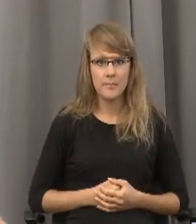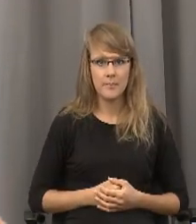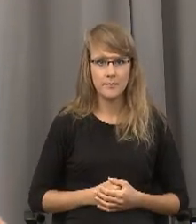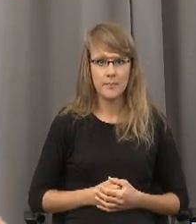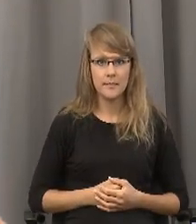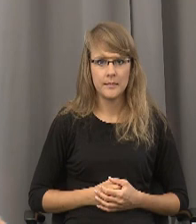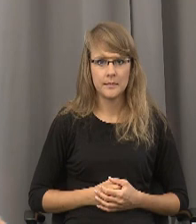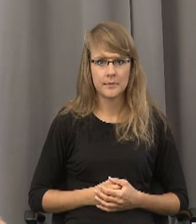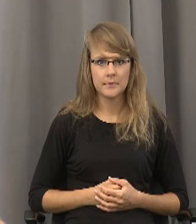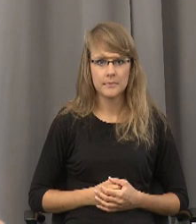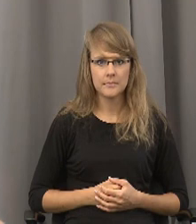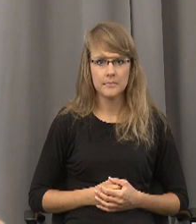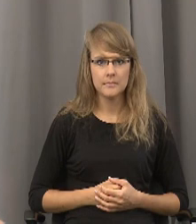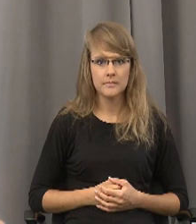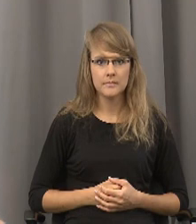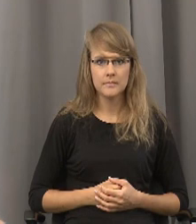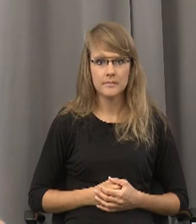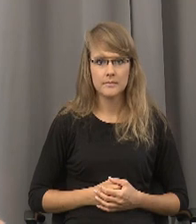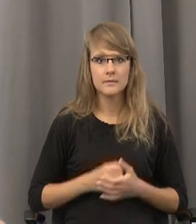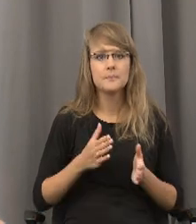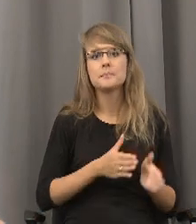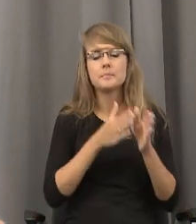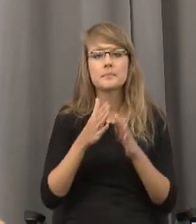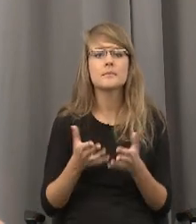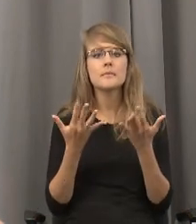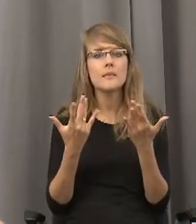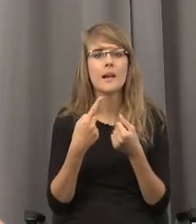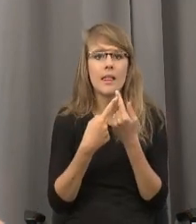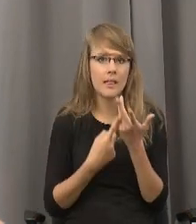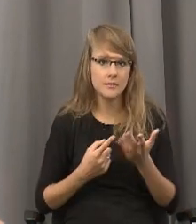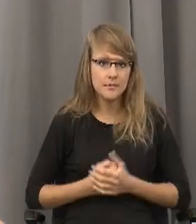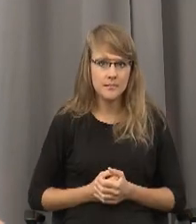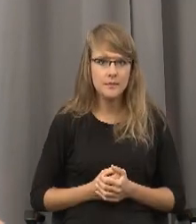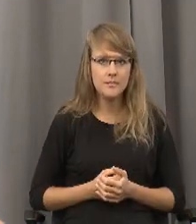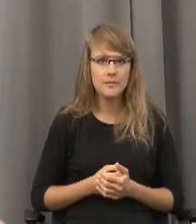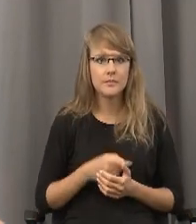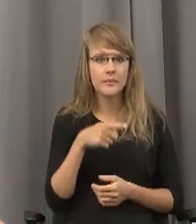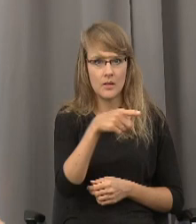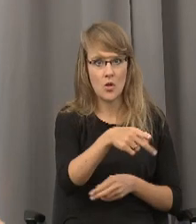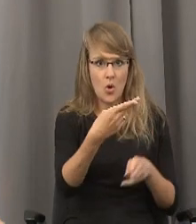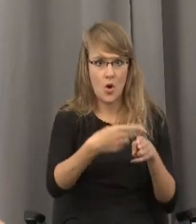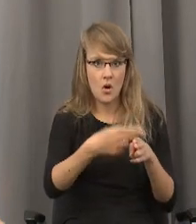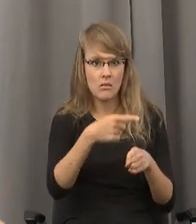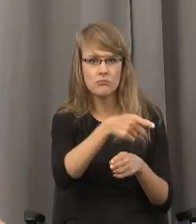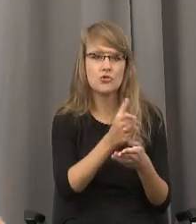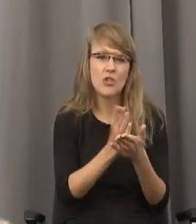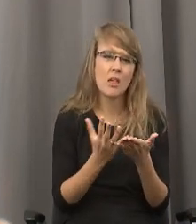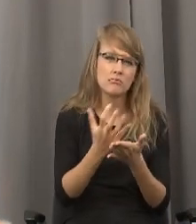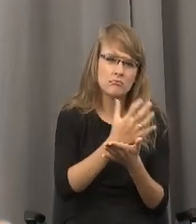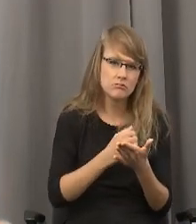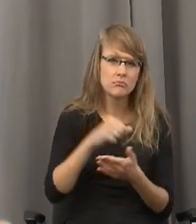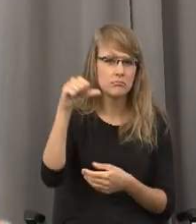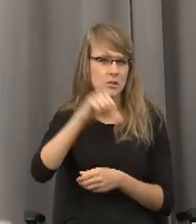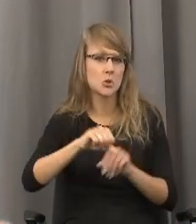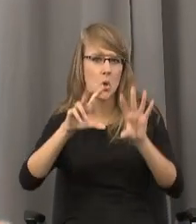I zaczynamy mówić już o liczbach. Średni dochód chorego to jest